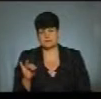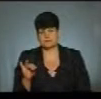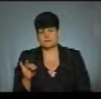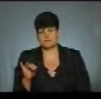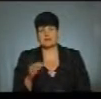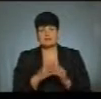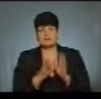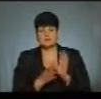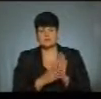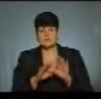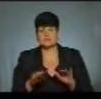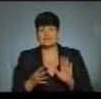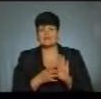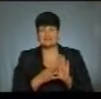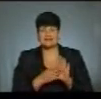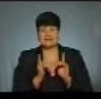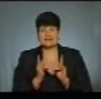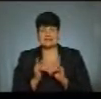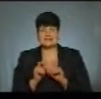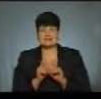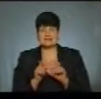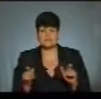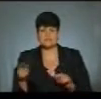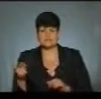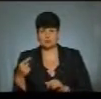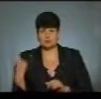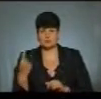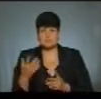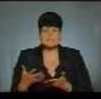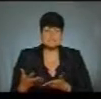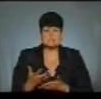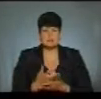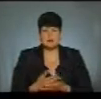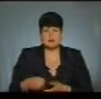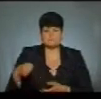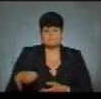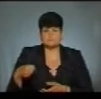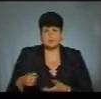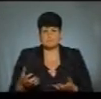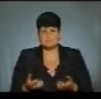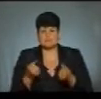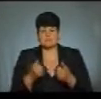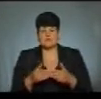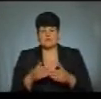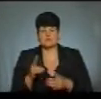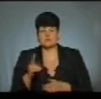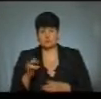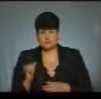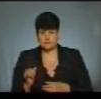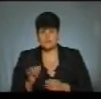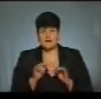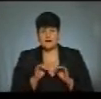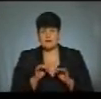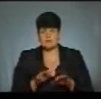19 учням із 9 інтернатних закладів Тернопільської області збирають валізу підтримки випускнику. Акцію втретє